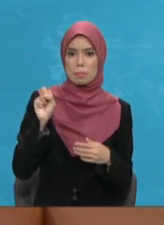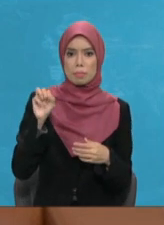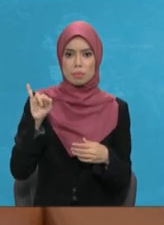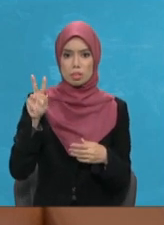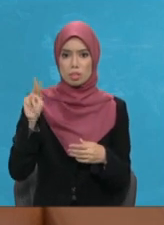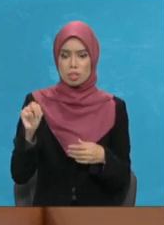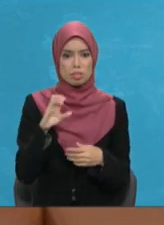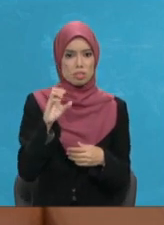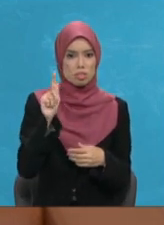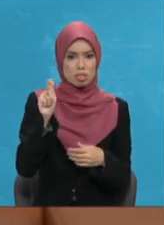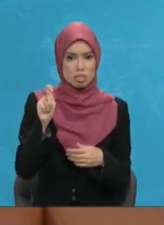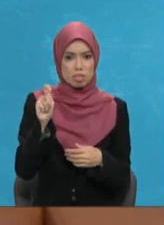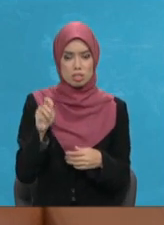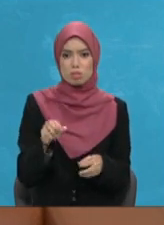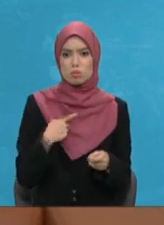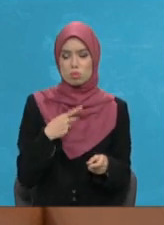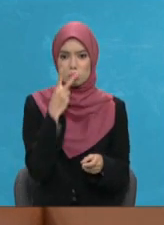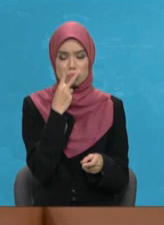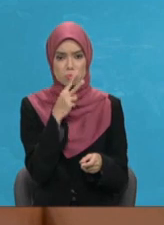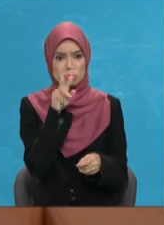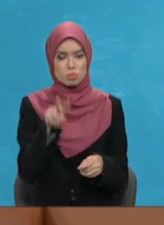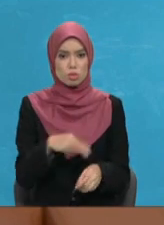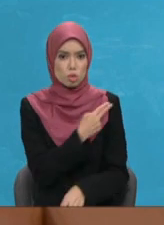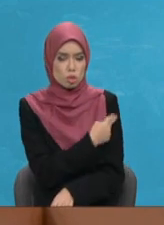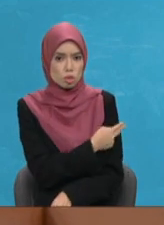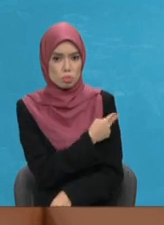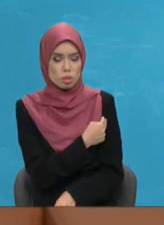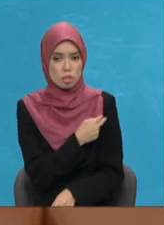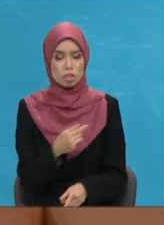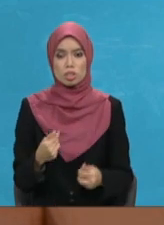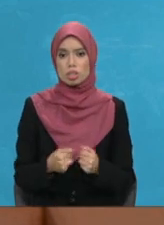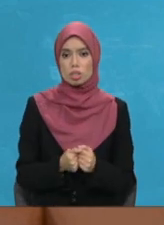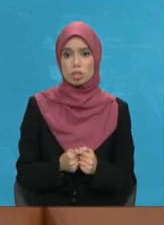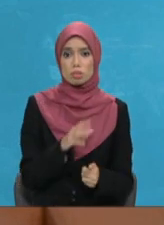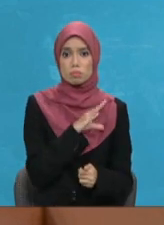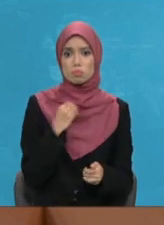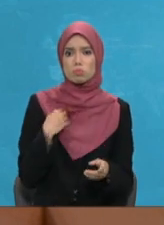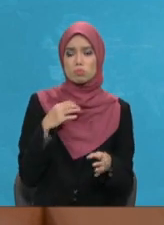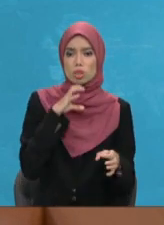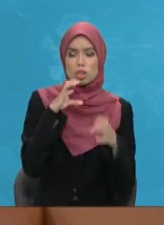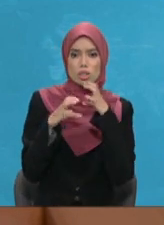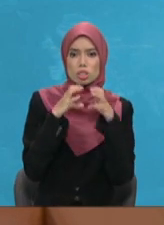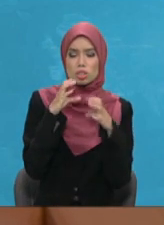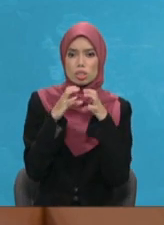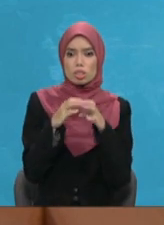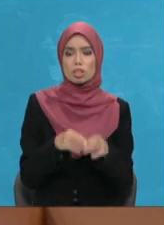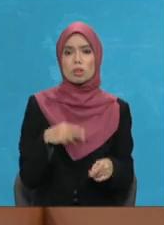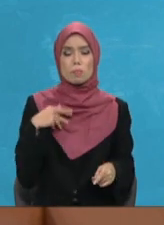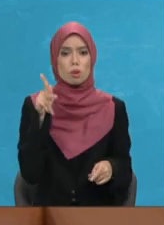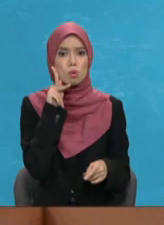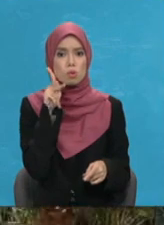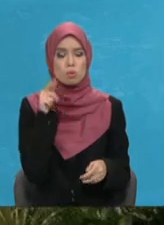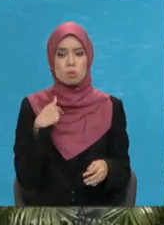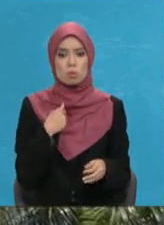jadi bila saya bercerita kepada kawan-kawan dan juga Kakak saya Umi wasitas yang begitu saya untuk